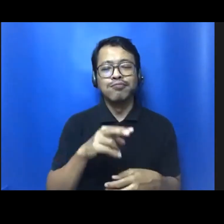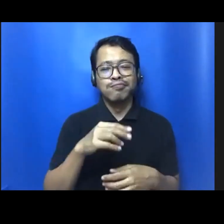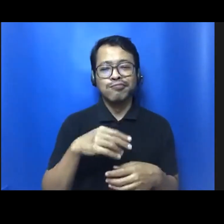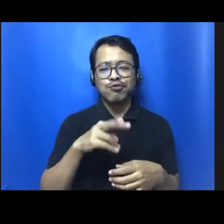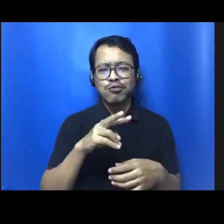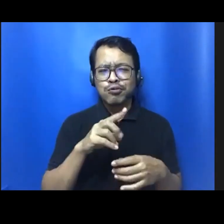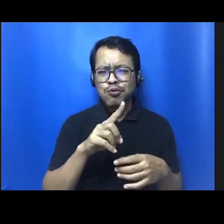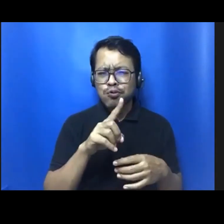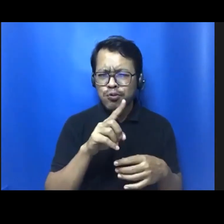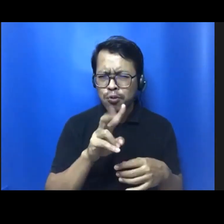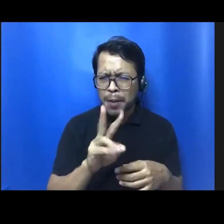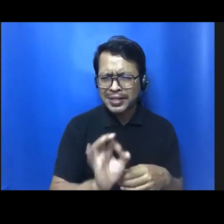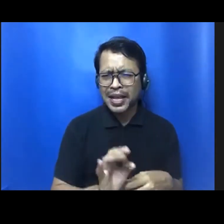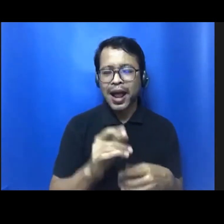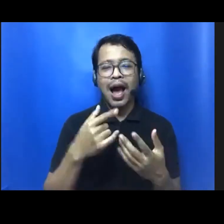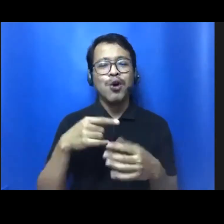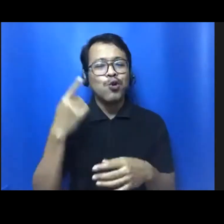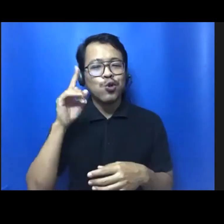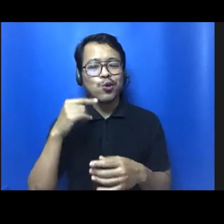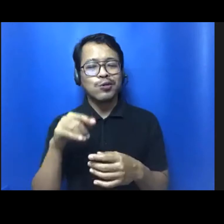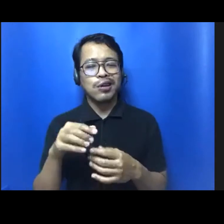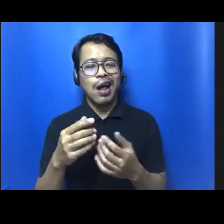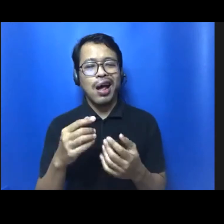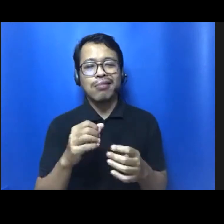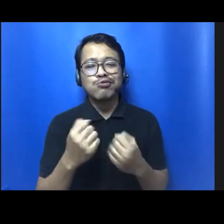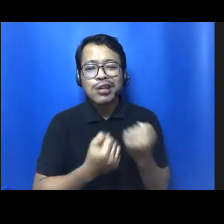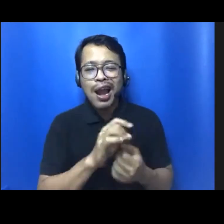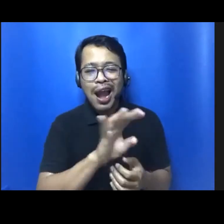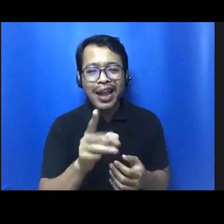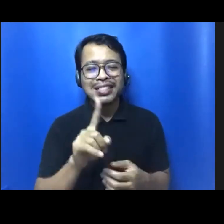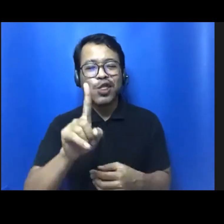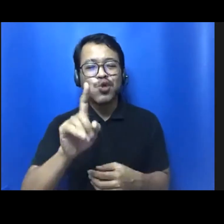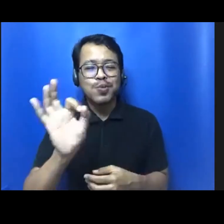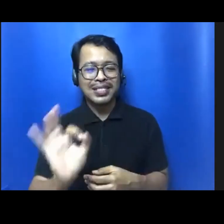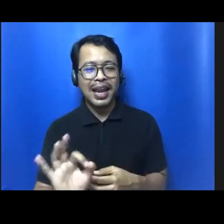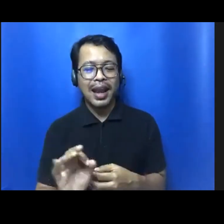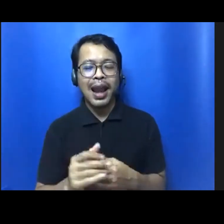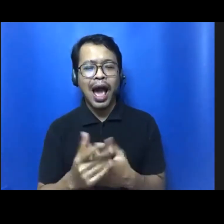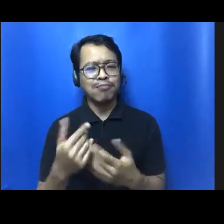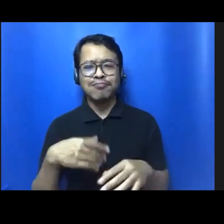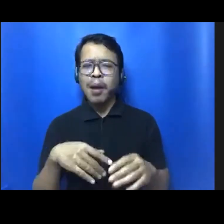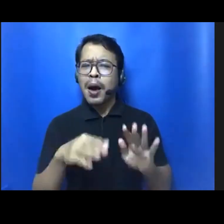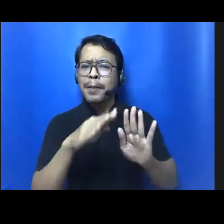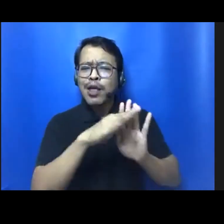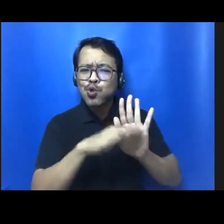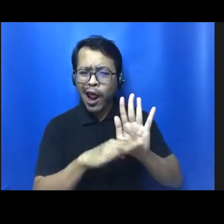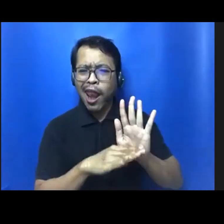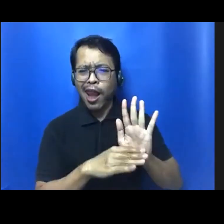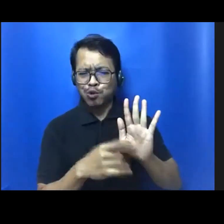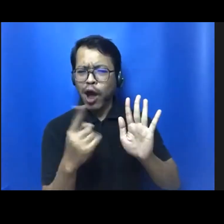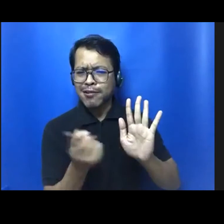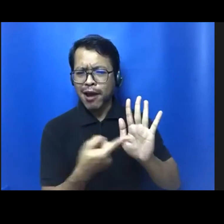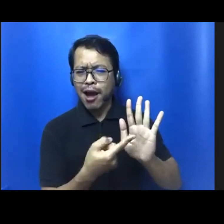Itu kita sosialisasikan dan regulasinya sudah ada baik di undang-undang, di perda